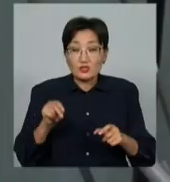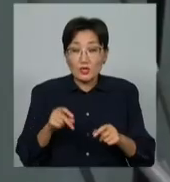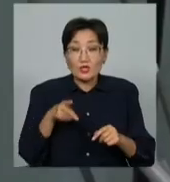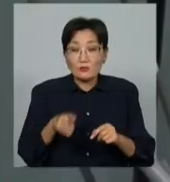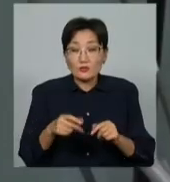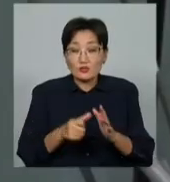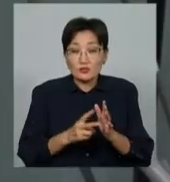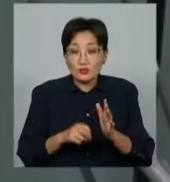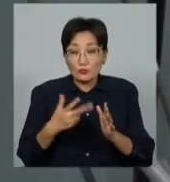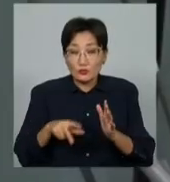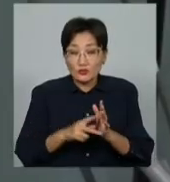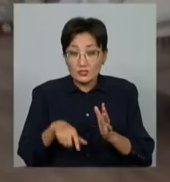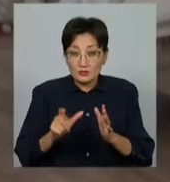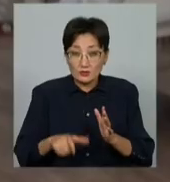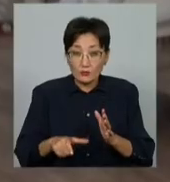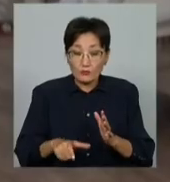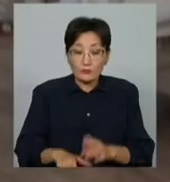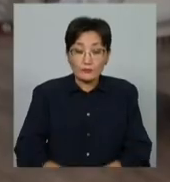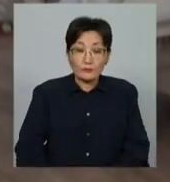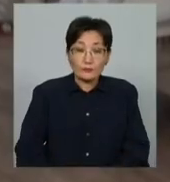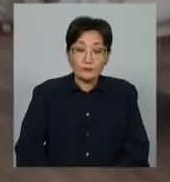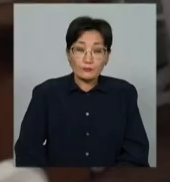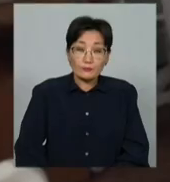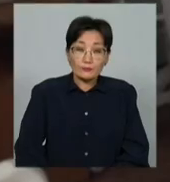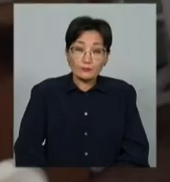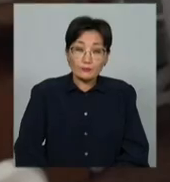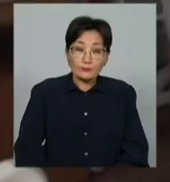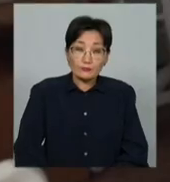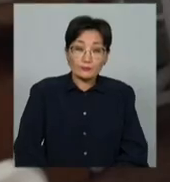саны 2738-ге жетті. Мадина Оқасханиқалуов, Алматы телеарнасы.